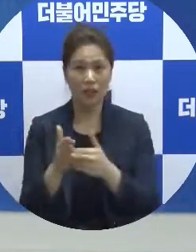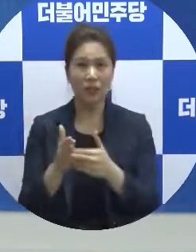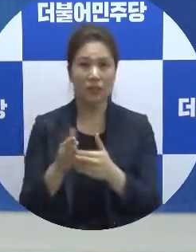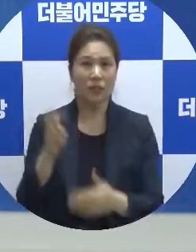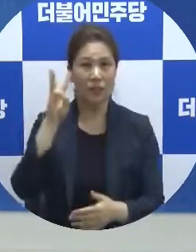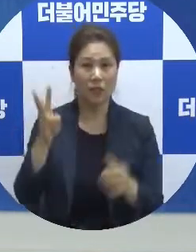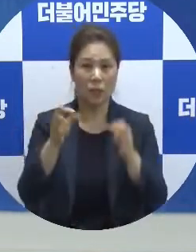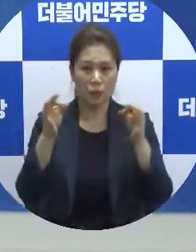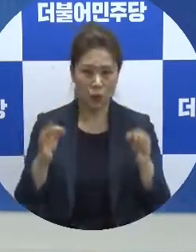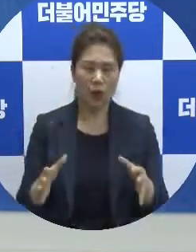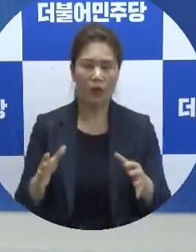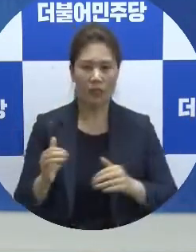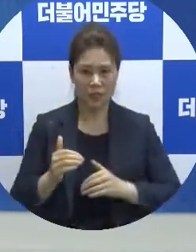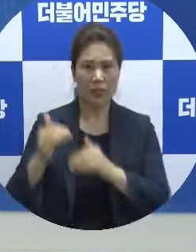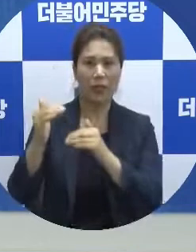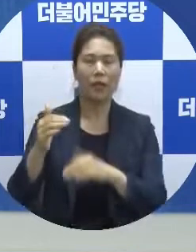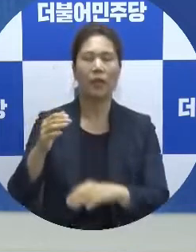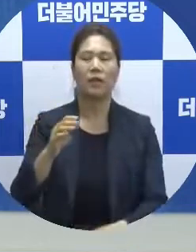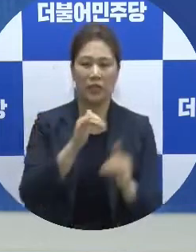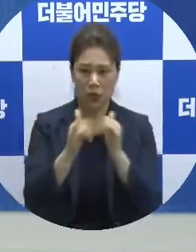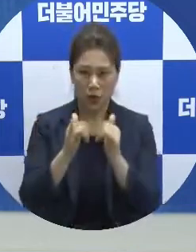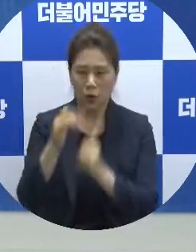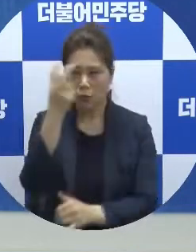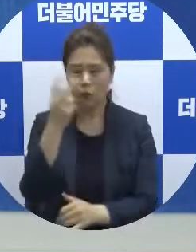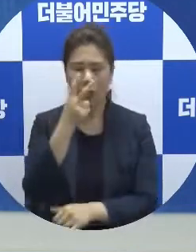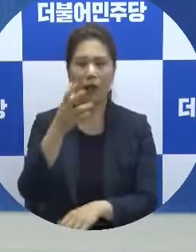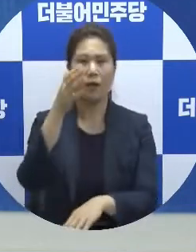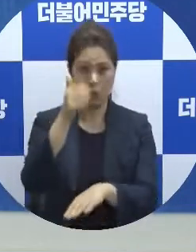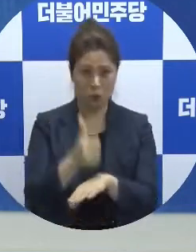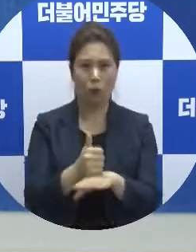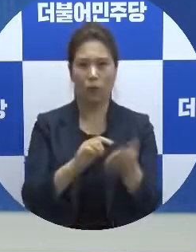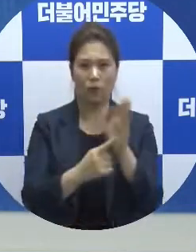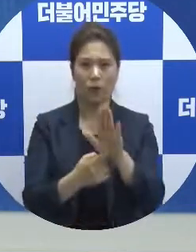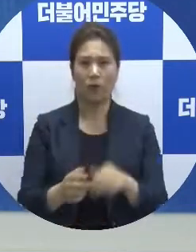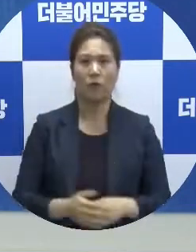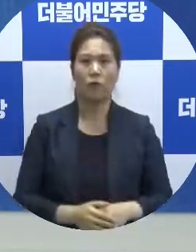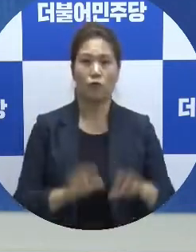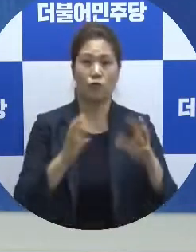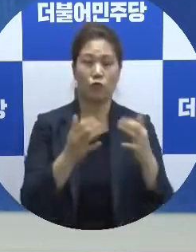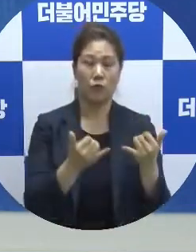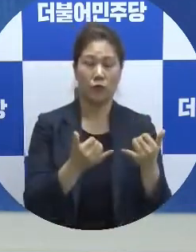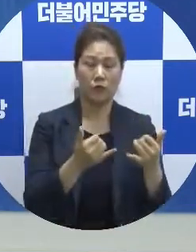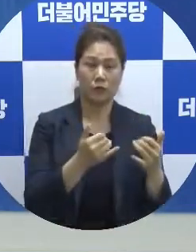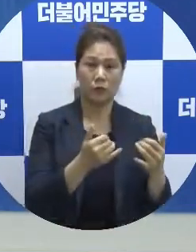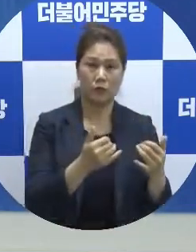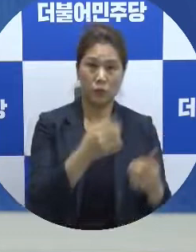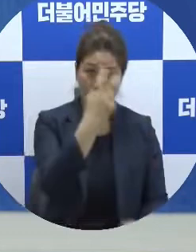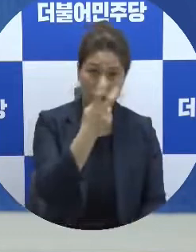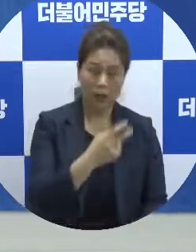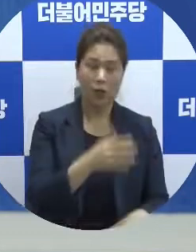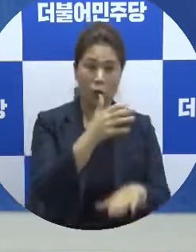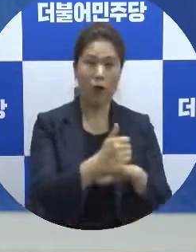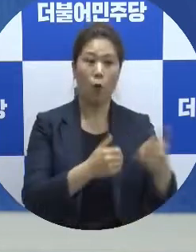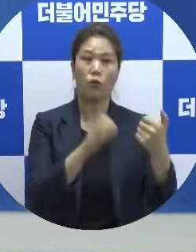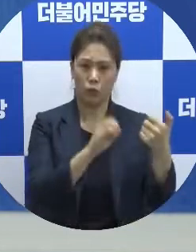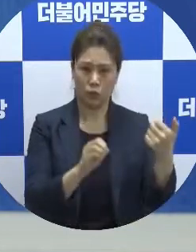3일 동안 진행된 여론조사 결과 발표입니다. 예비 경선은 국민 여론조사 결과